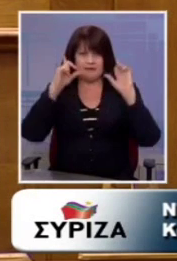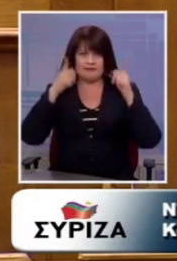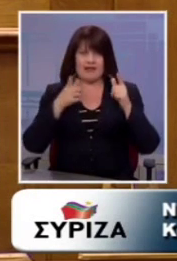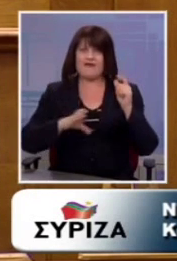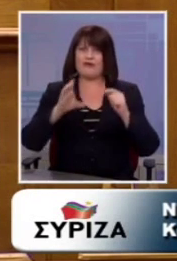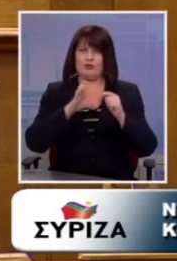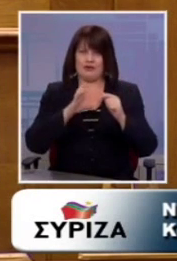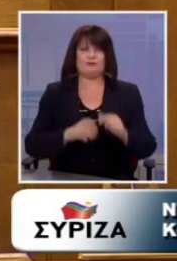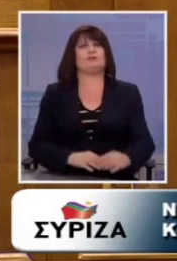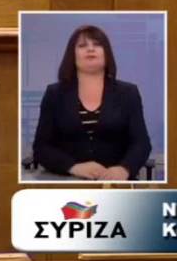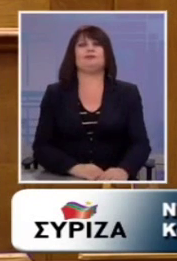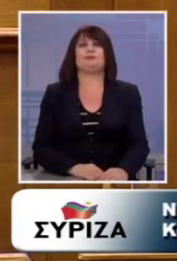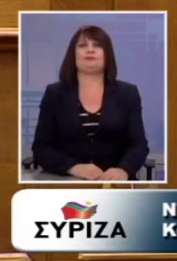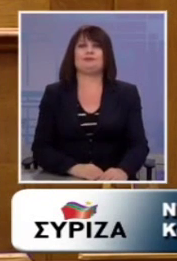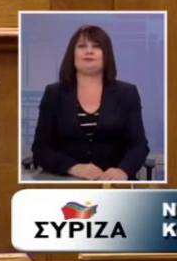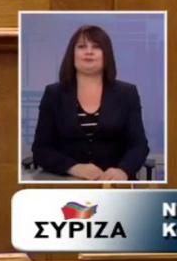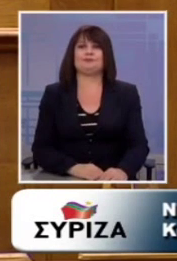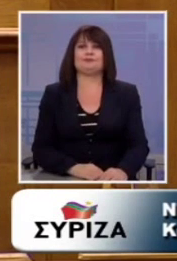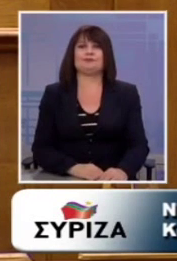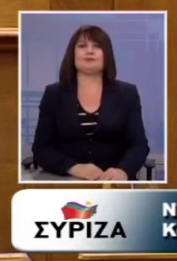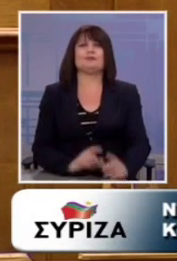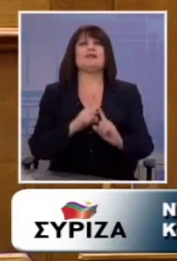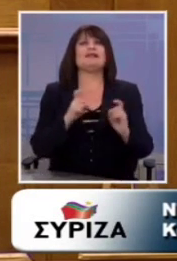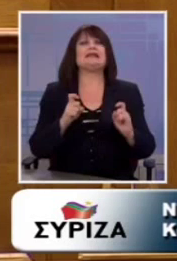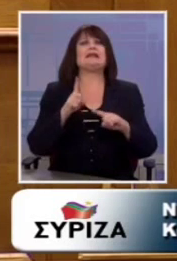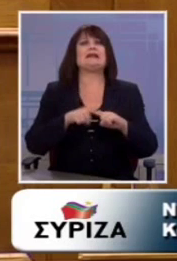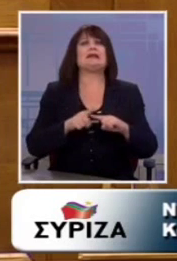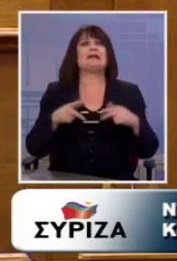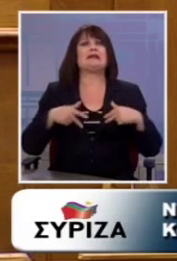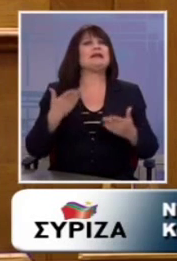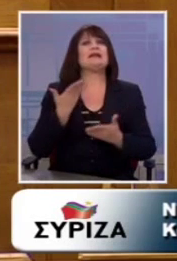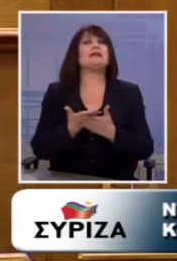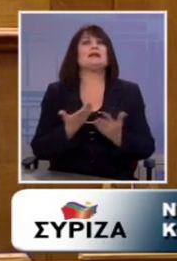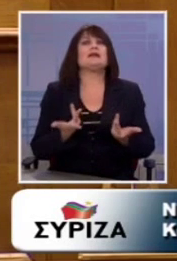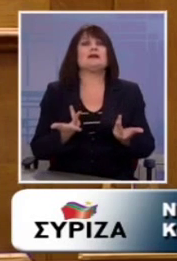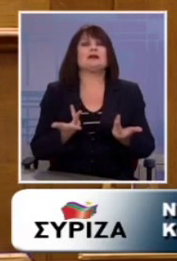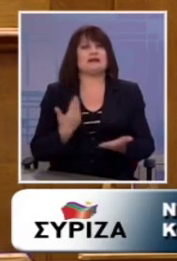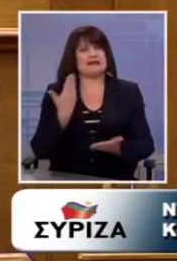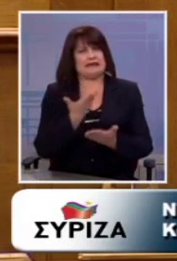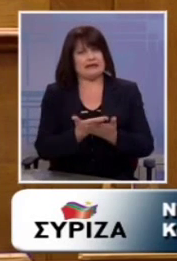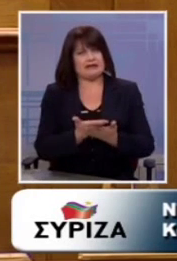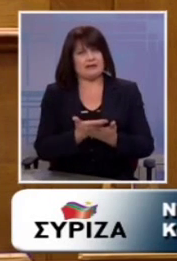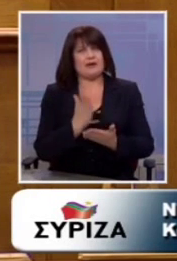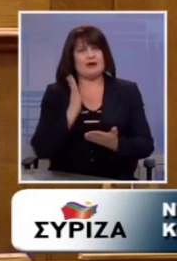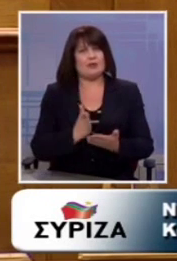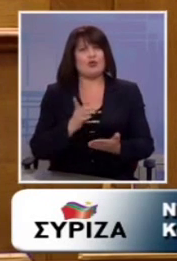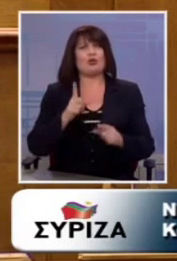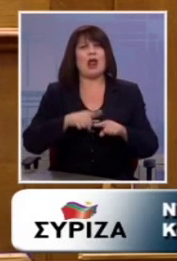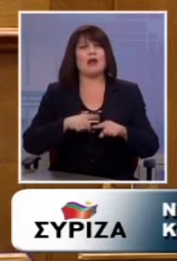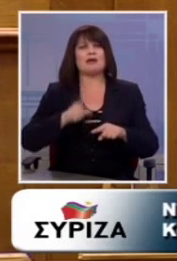στην Ευρώπη. Τι είναι αυτό που ζήτησε η ελληνική πλευρά? Ζήτησε να μπορούν οι Έλληνες